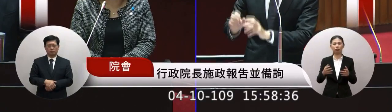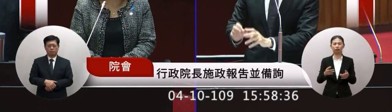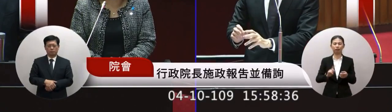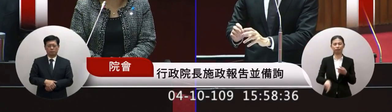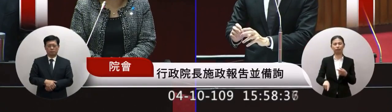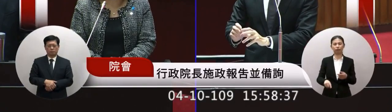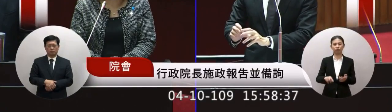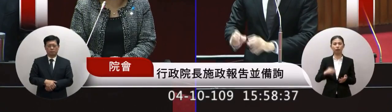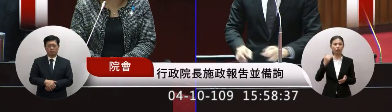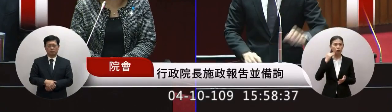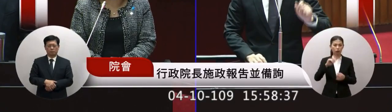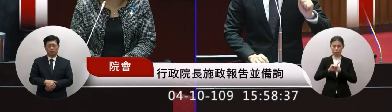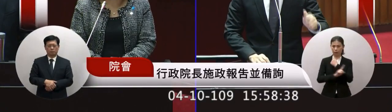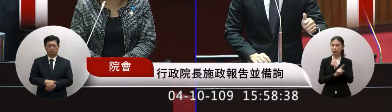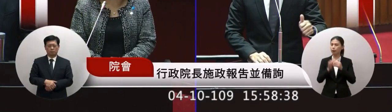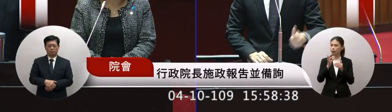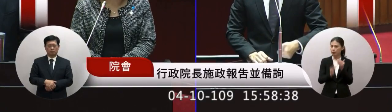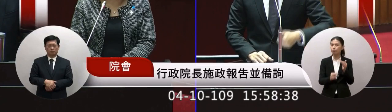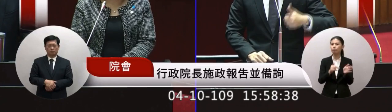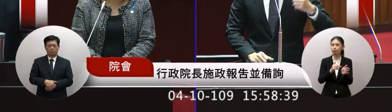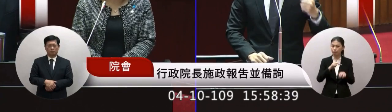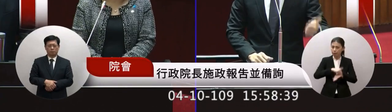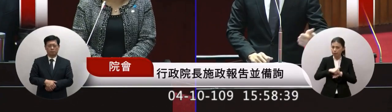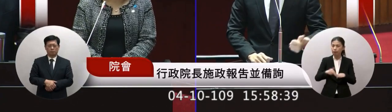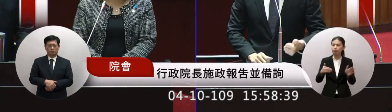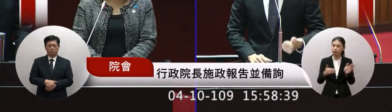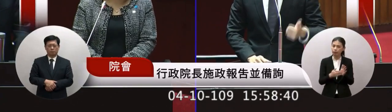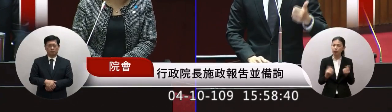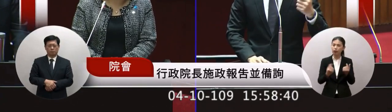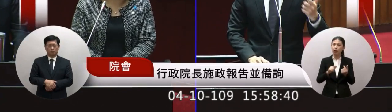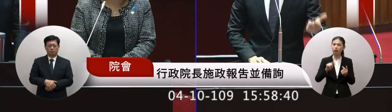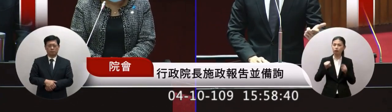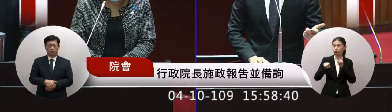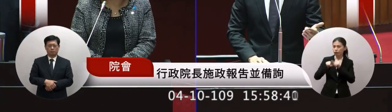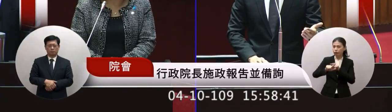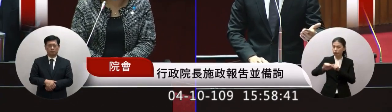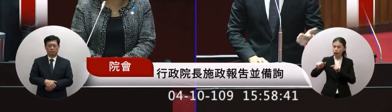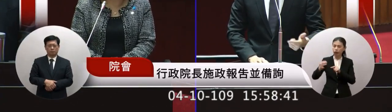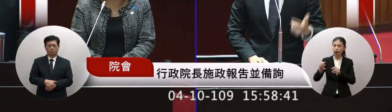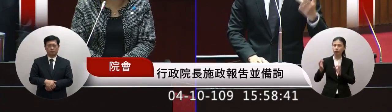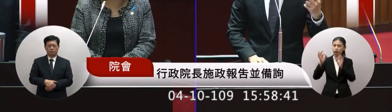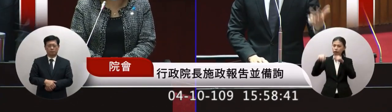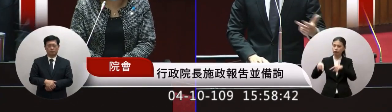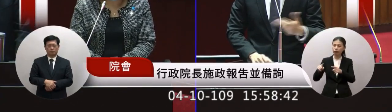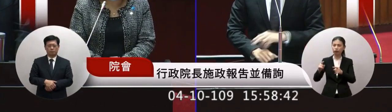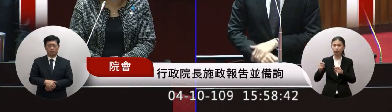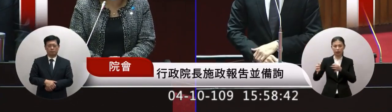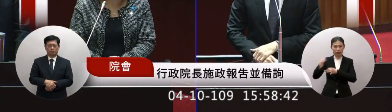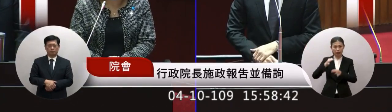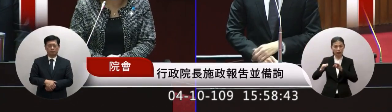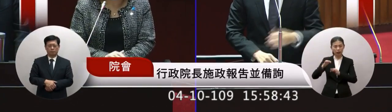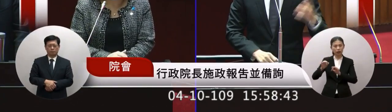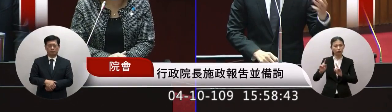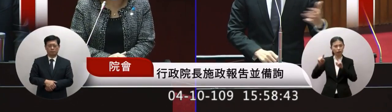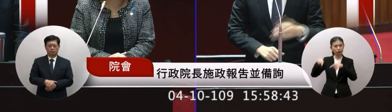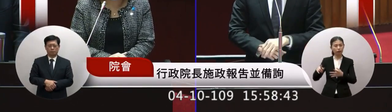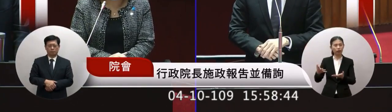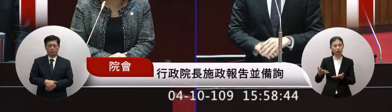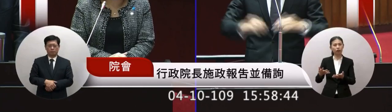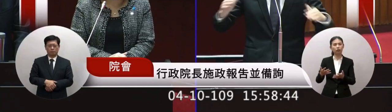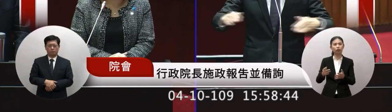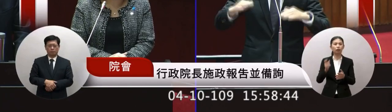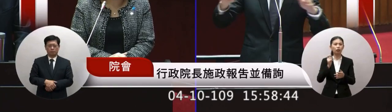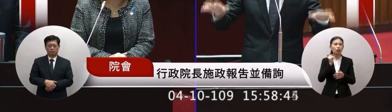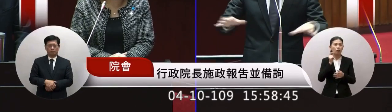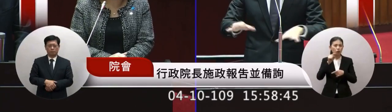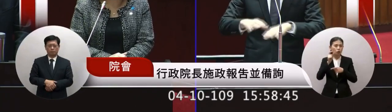立法了后，咱会当足清楚讲，比如讲物价啦吼，经济成长率啦，即个劳动生产率啦，平均薪资